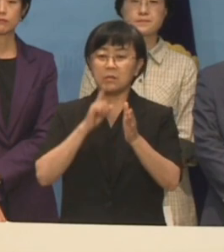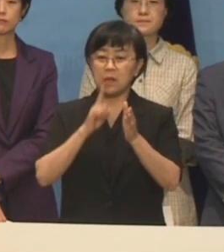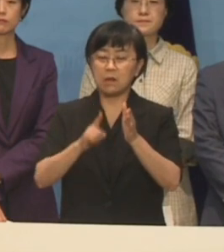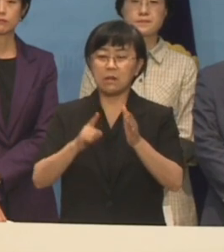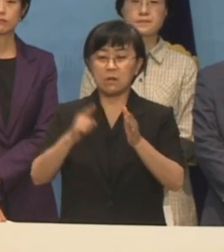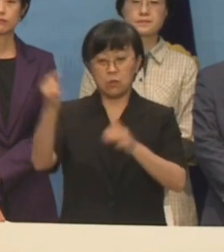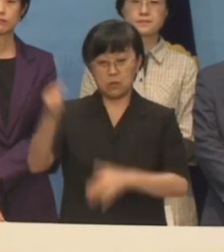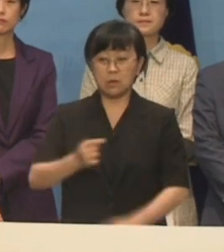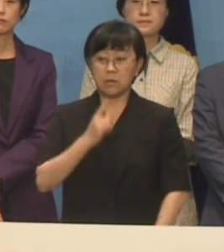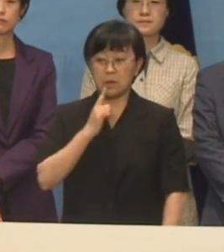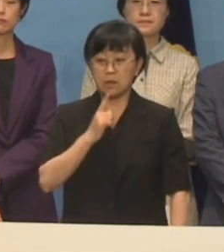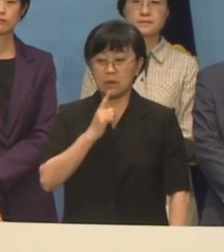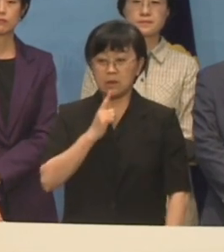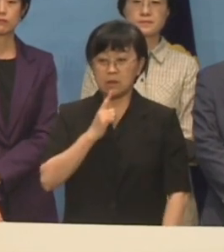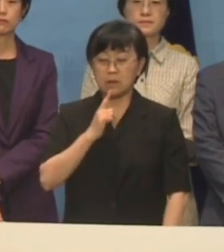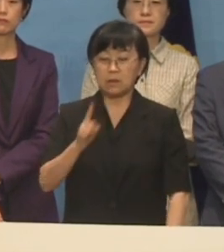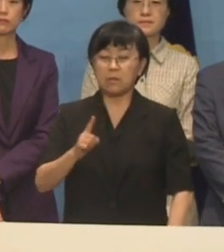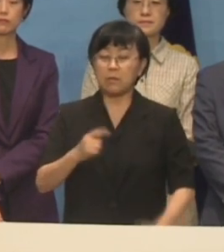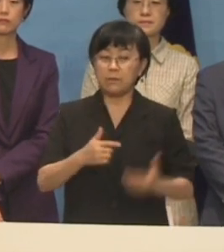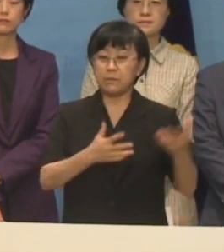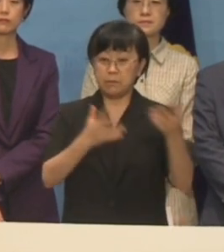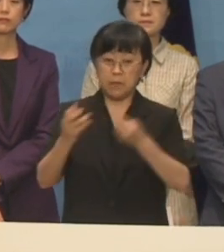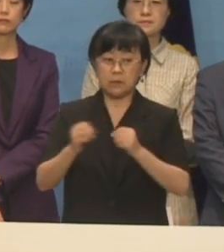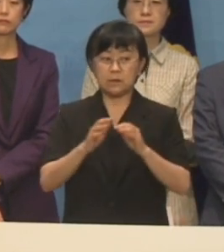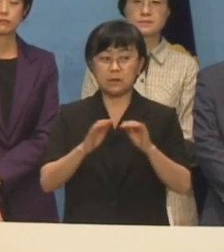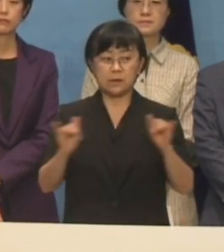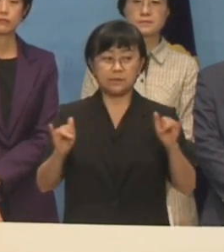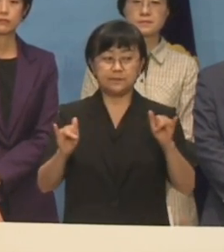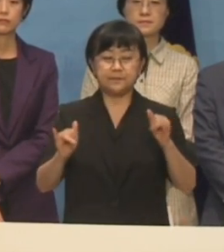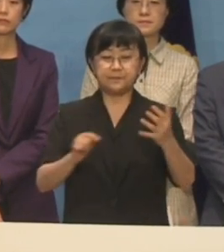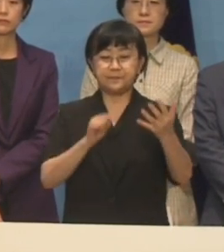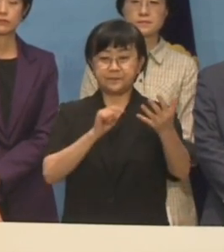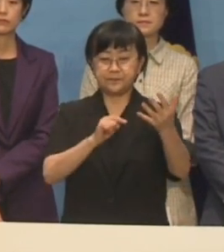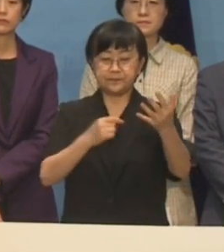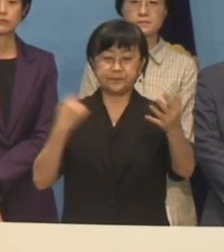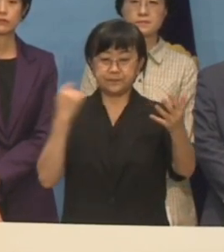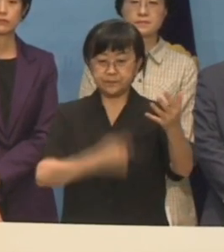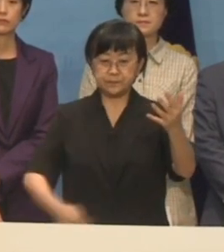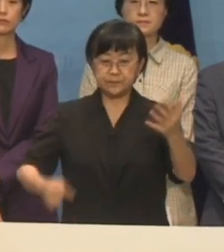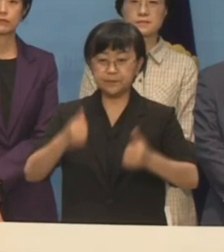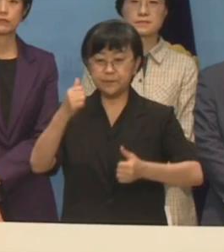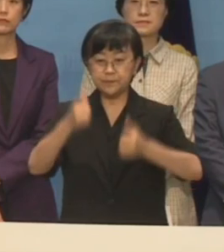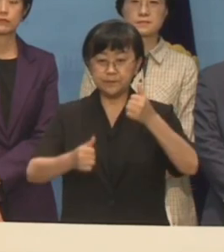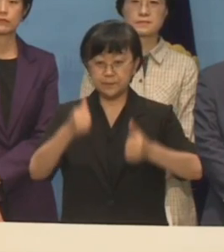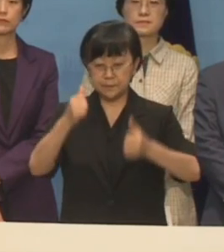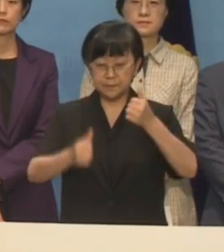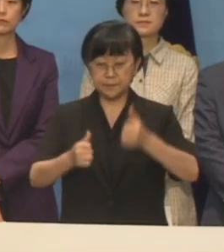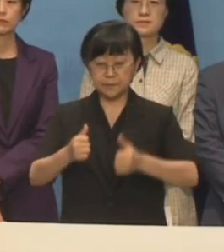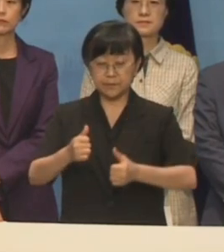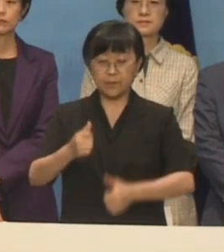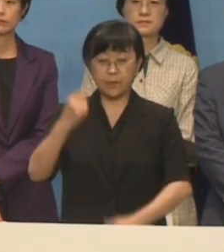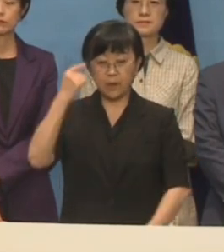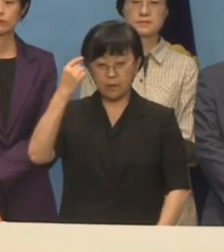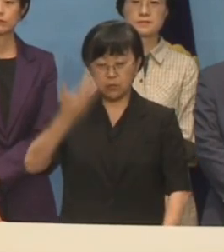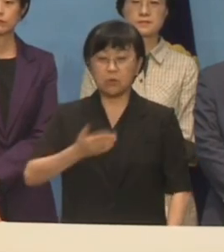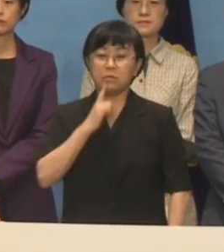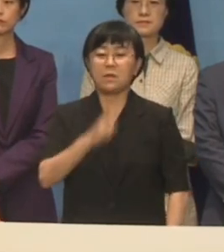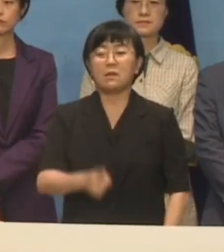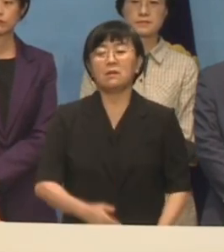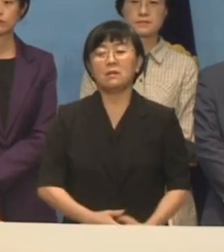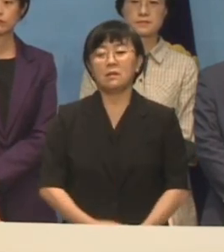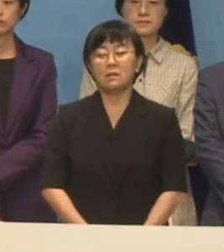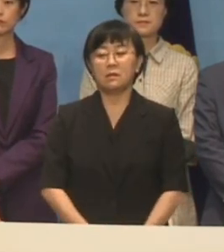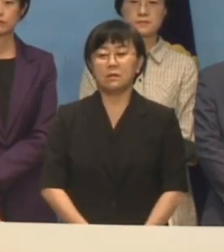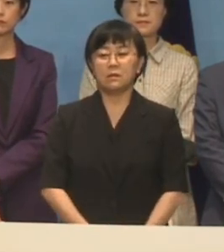그럼 오는 거다. 그럼 이 많은 사람을 대상으로 인체 실험을 하겠다는 거냐라는 얘기를 하시더라고요.